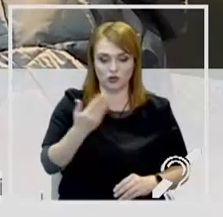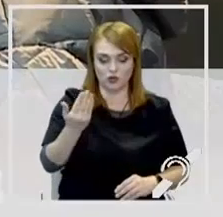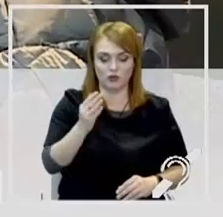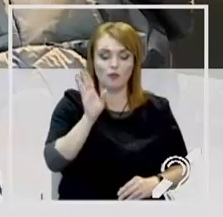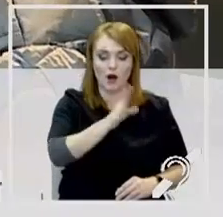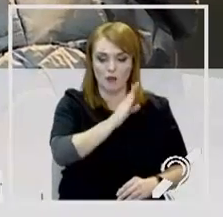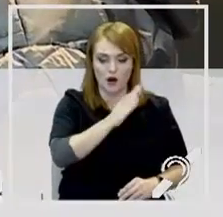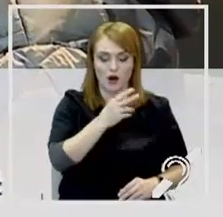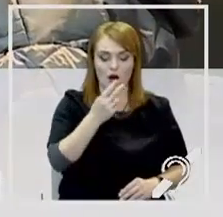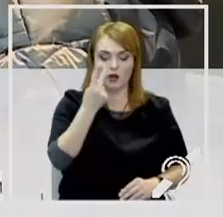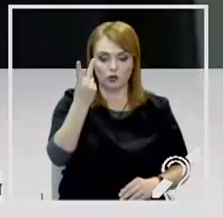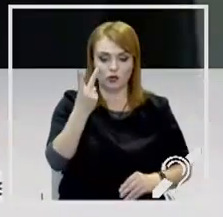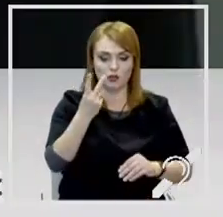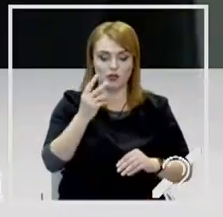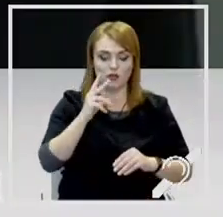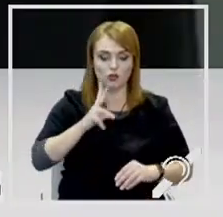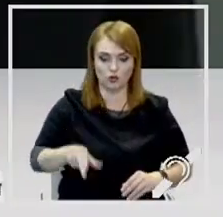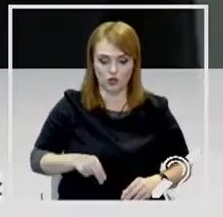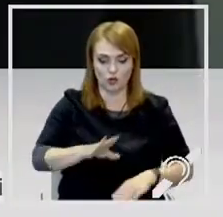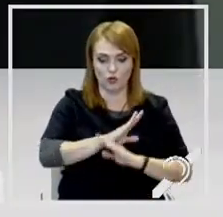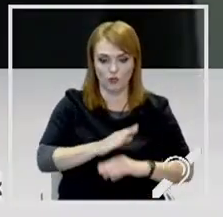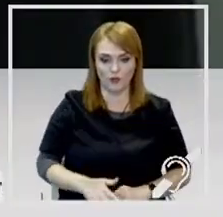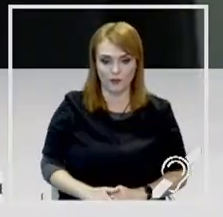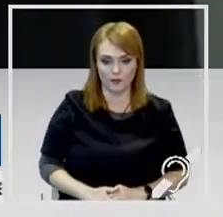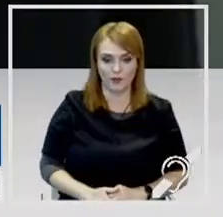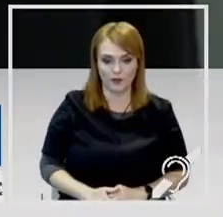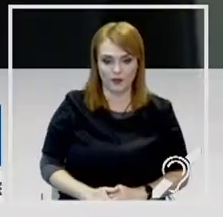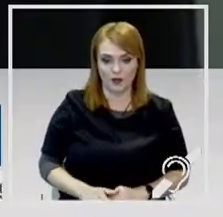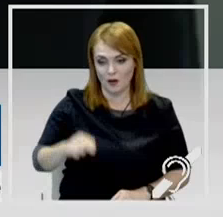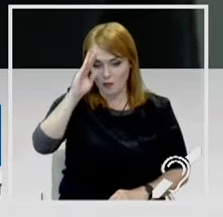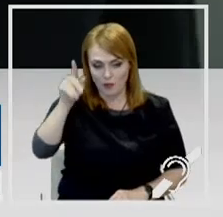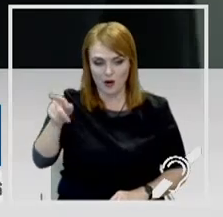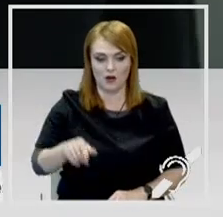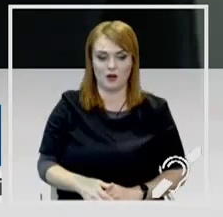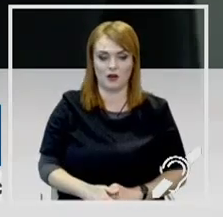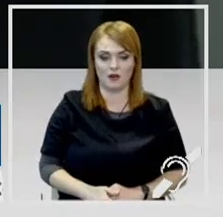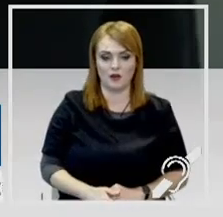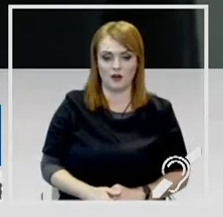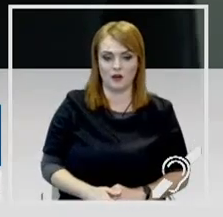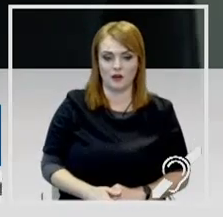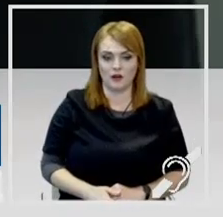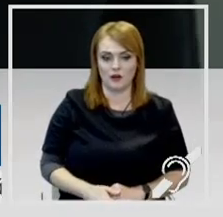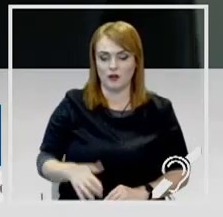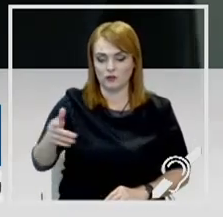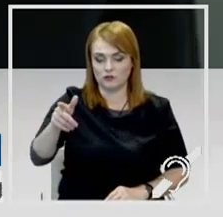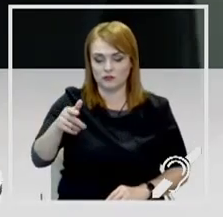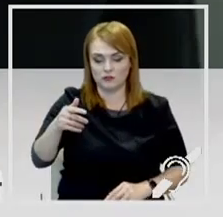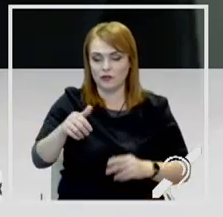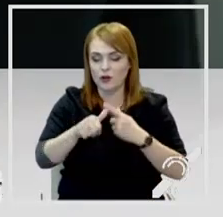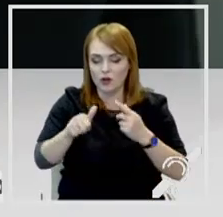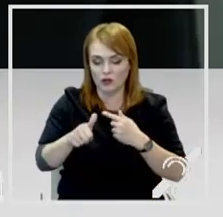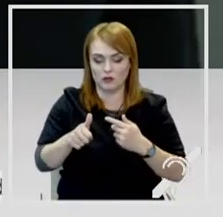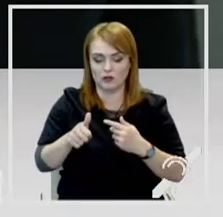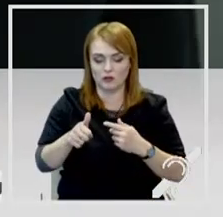blândă pentru asemenea infracțiuni. Pentru un om care are în spate 10 de dosare pe același caz, care a ucis